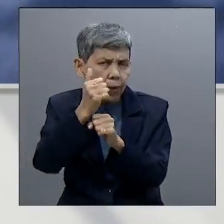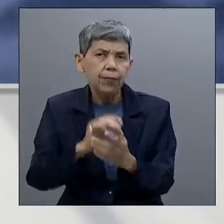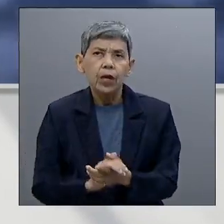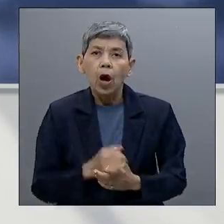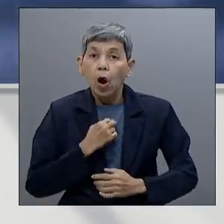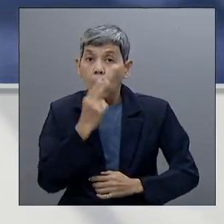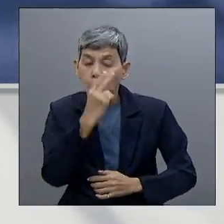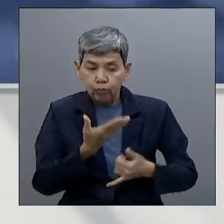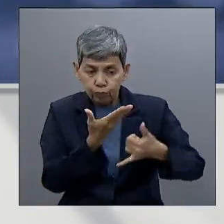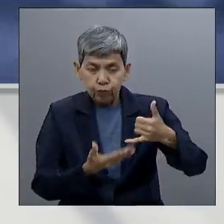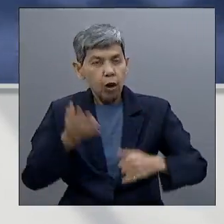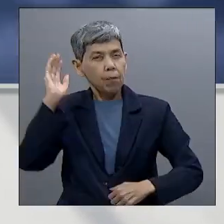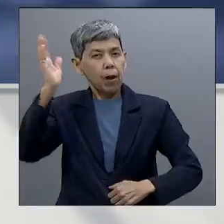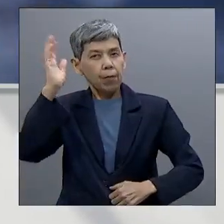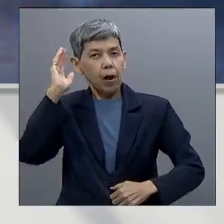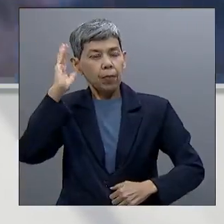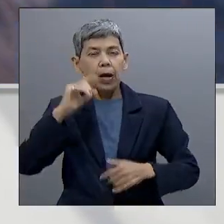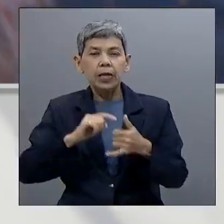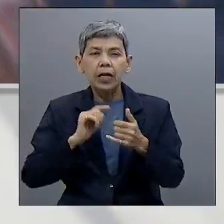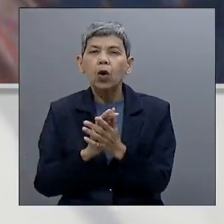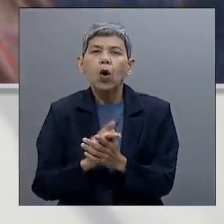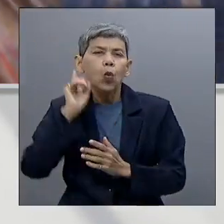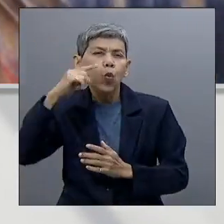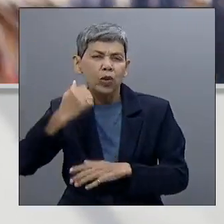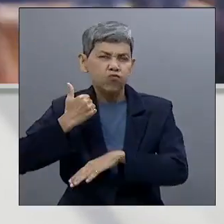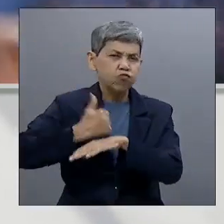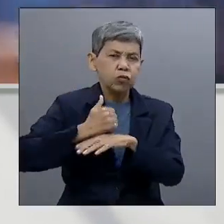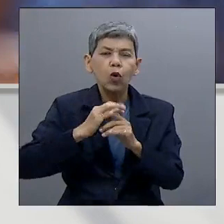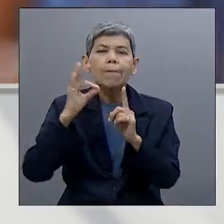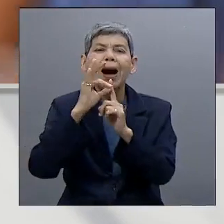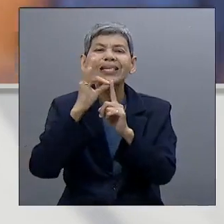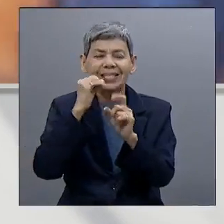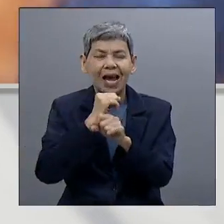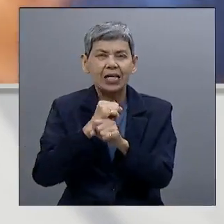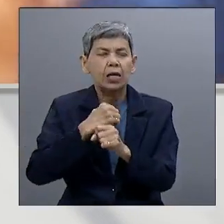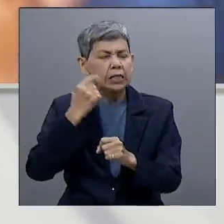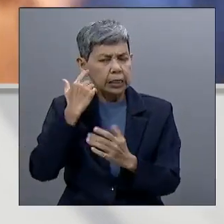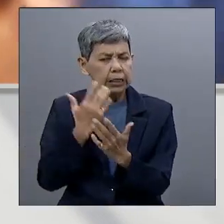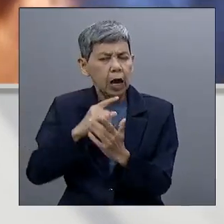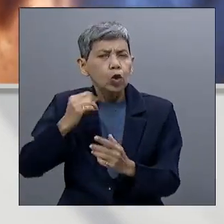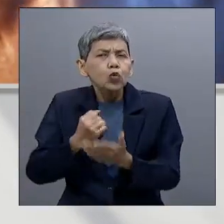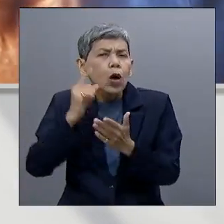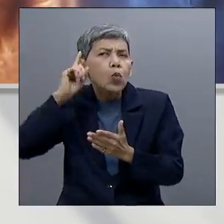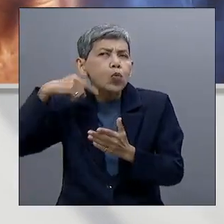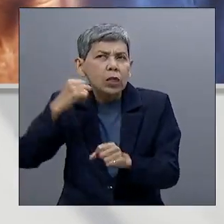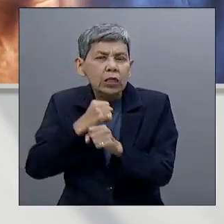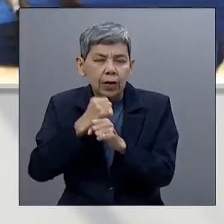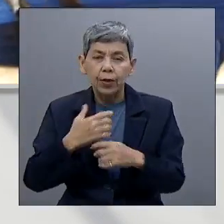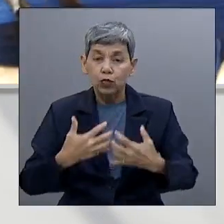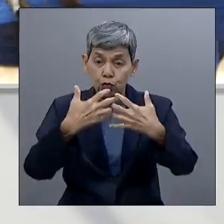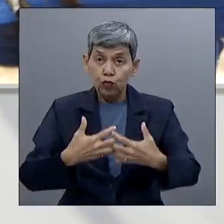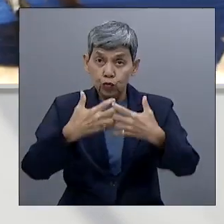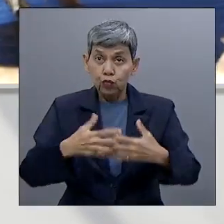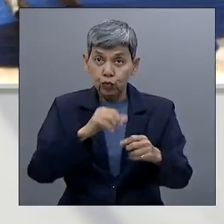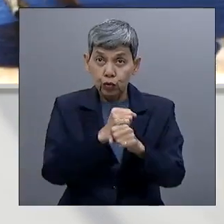ใจที่แอนโทเนียพูดถึงมาลาลายูซุฟไซน่าจะไปต่อยอดกับการเพิ่มรายได้ให้กับผู้หญิงไทยที่อยู่ในอุตสาหกรรมคร